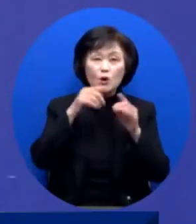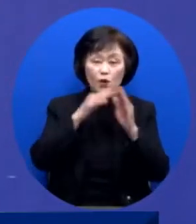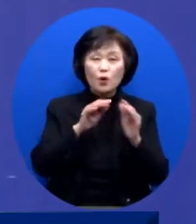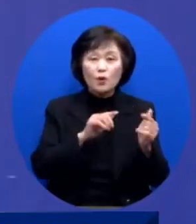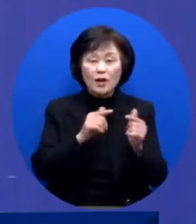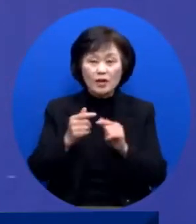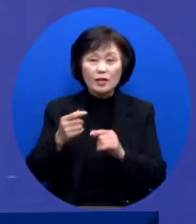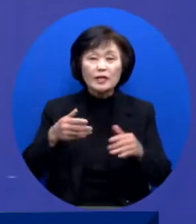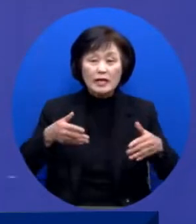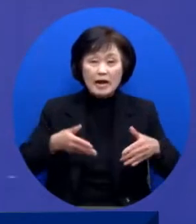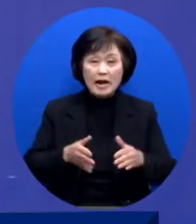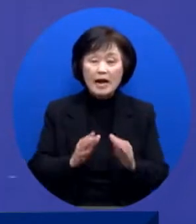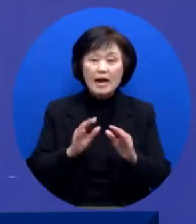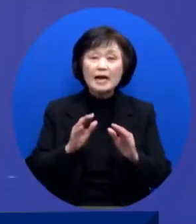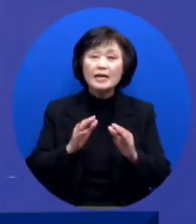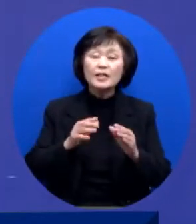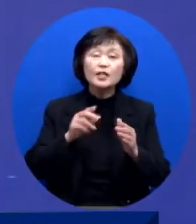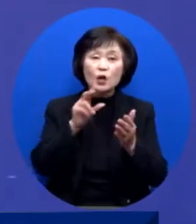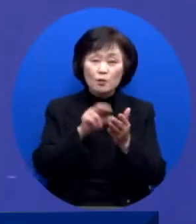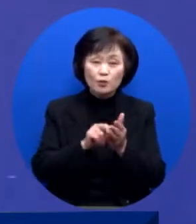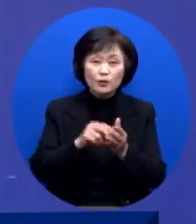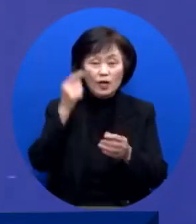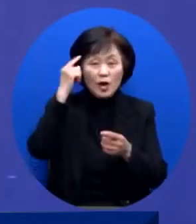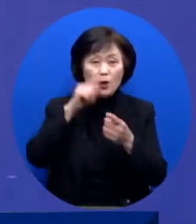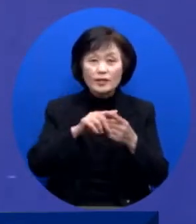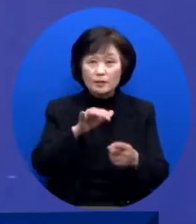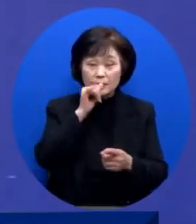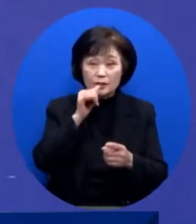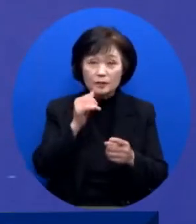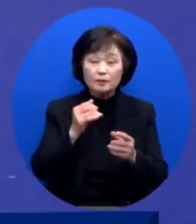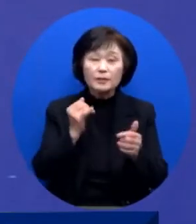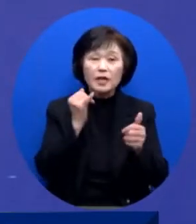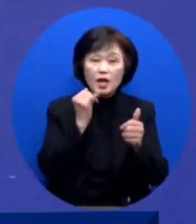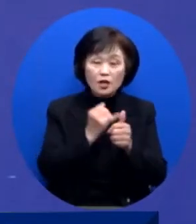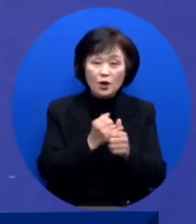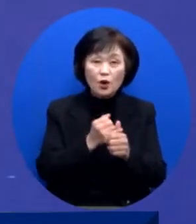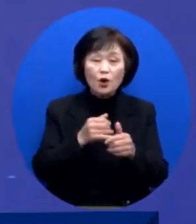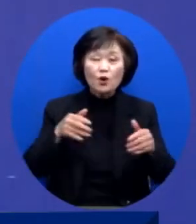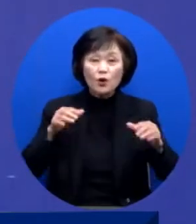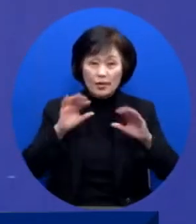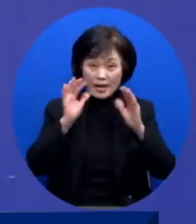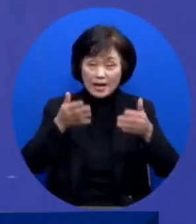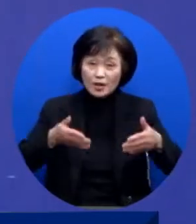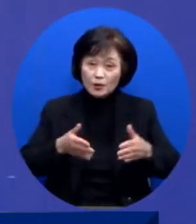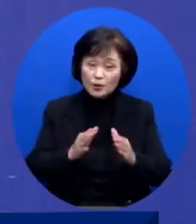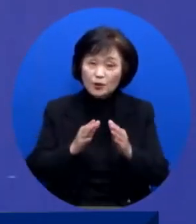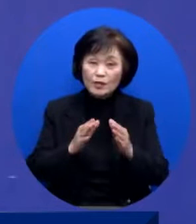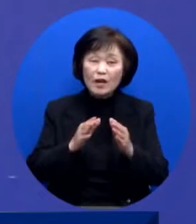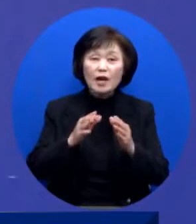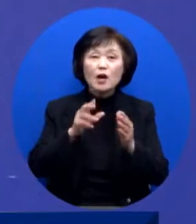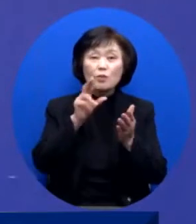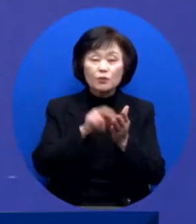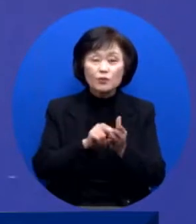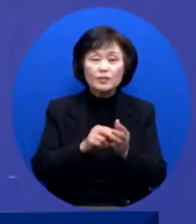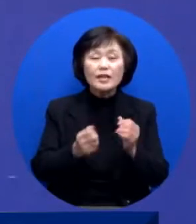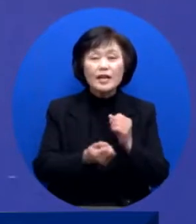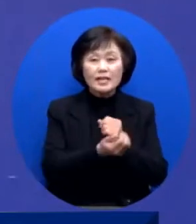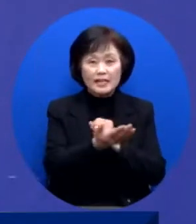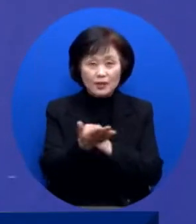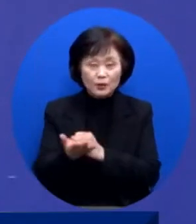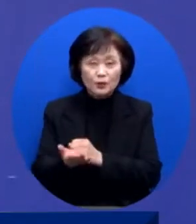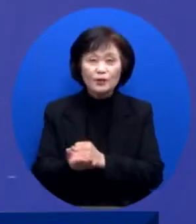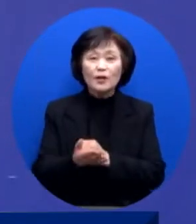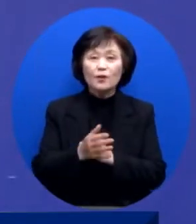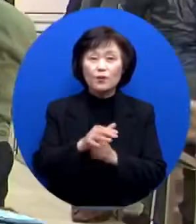가져왔습니다. 성경적 가르침이 개신교인들의 결혼과 출산에 대한 인식에 영향을 미쳤다는 분석이 나왔는데요. 김인혜